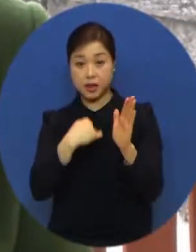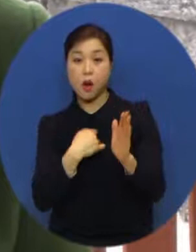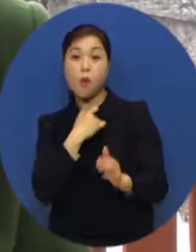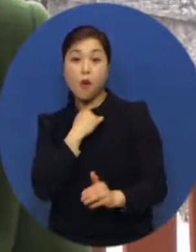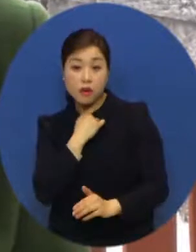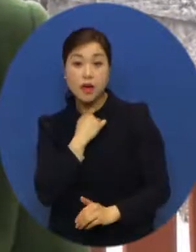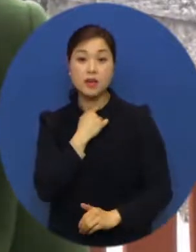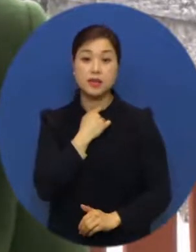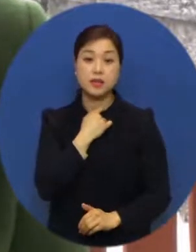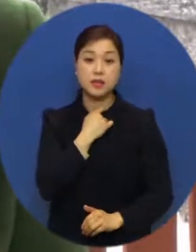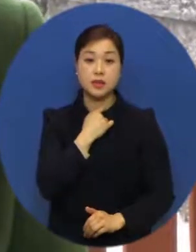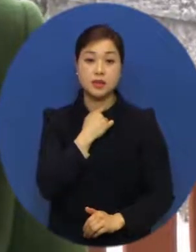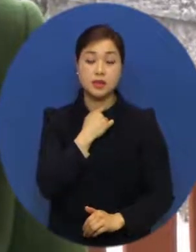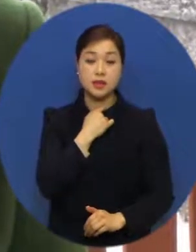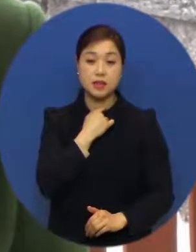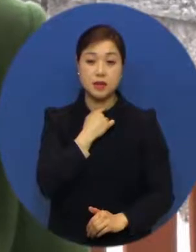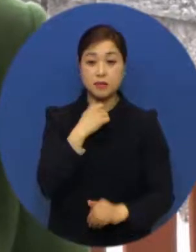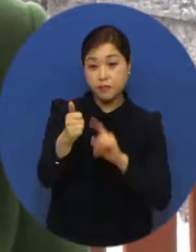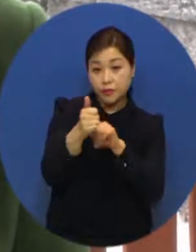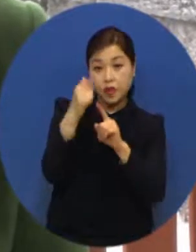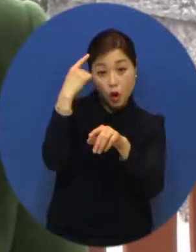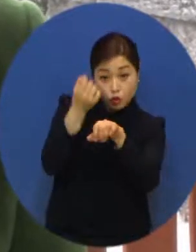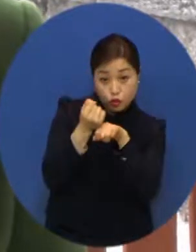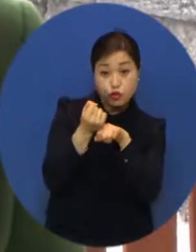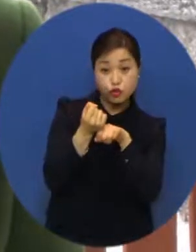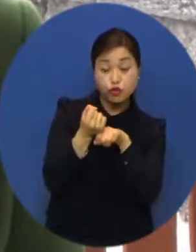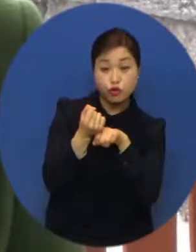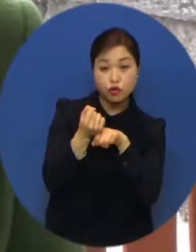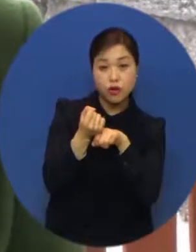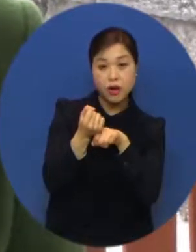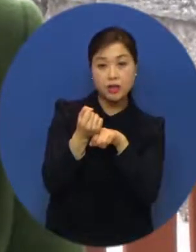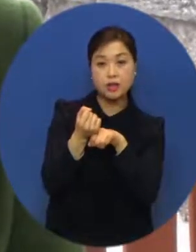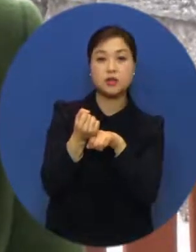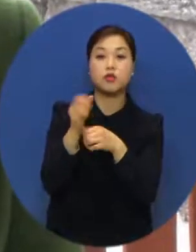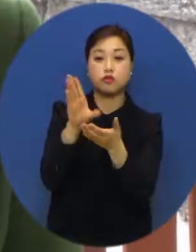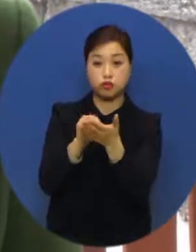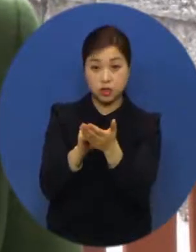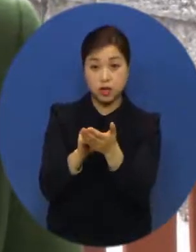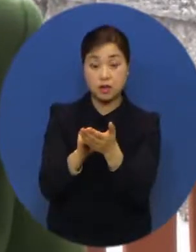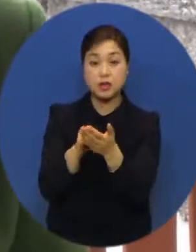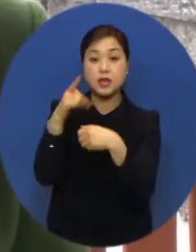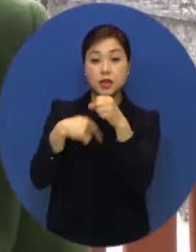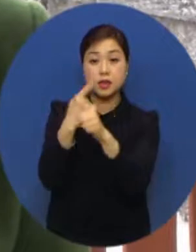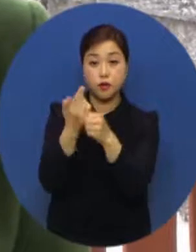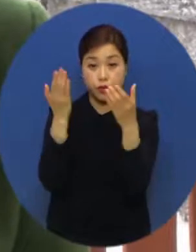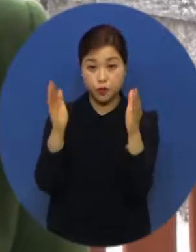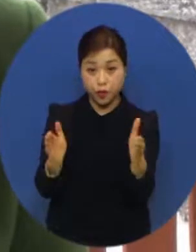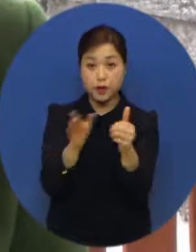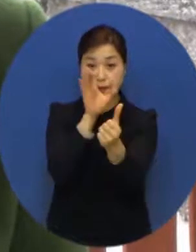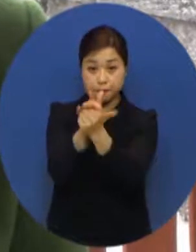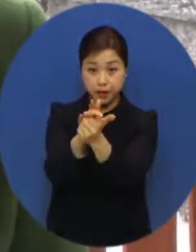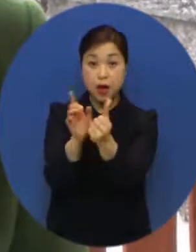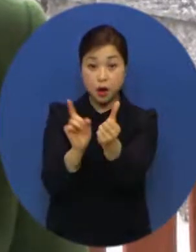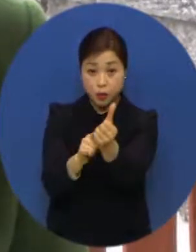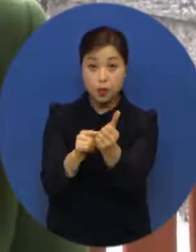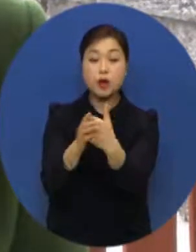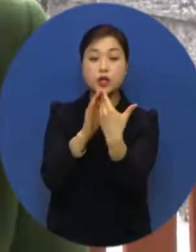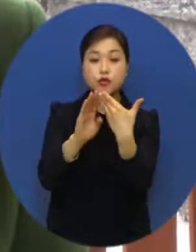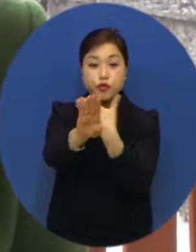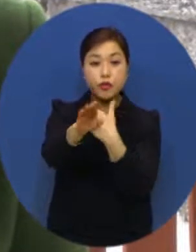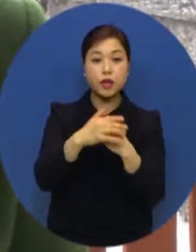추구하고 싶은 작가를 연구를 해오는 그런 과제를 1년간 해오고, 그리고 이후에 자기가